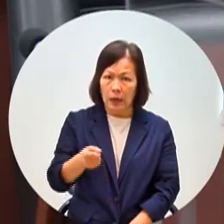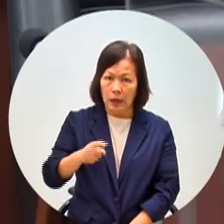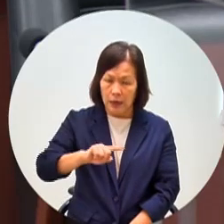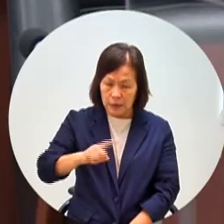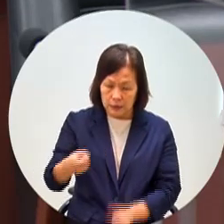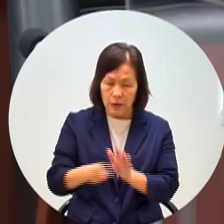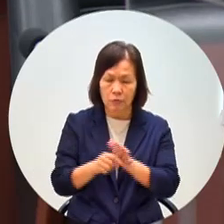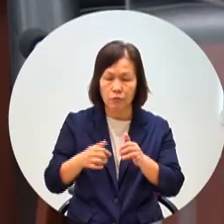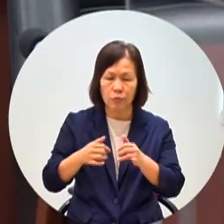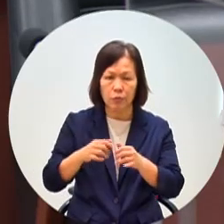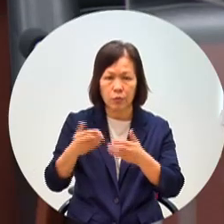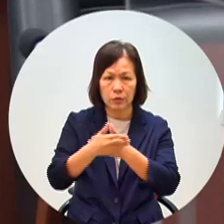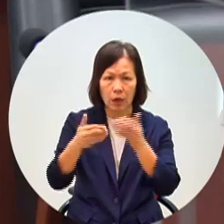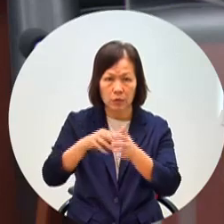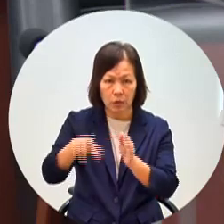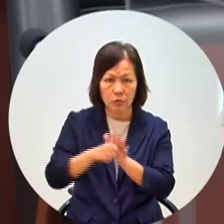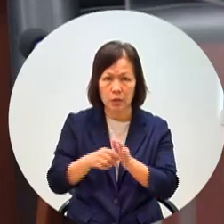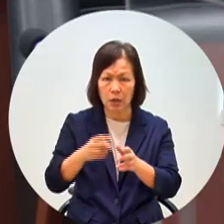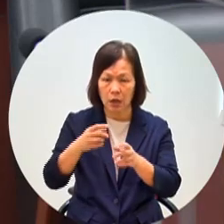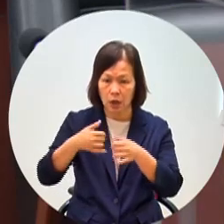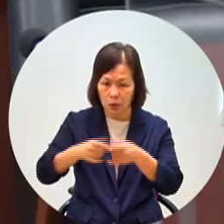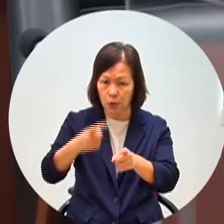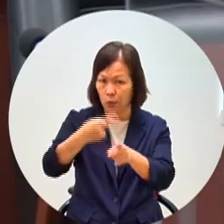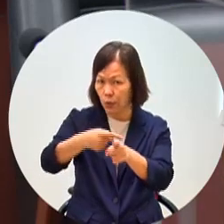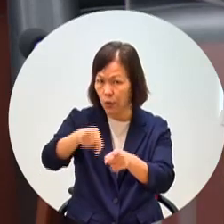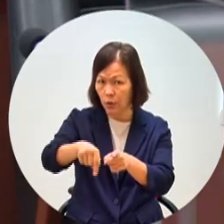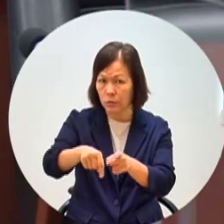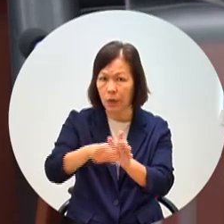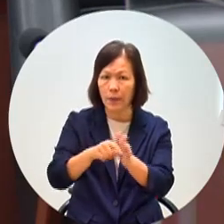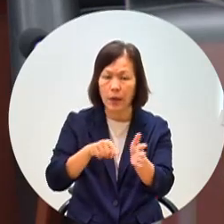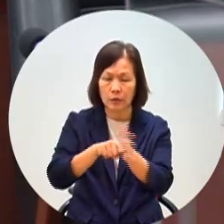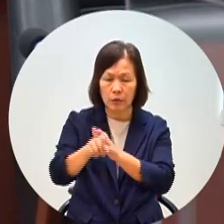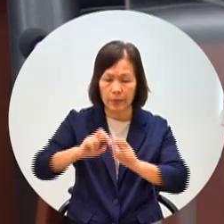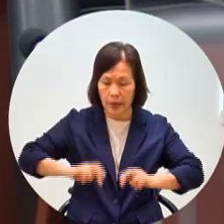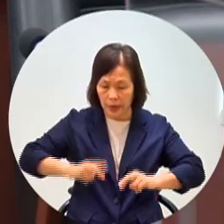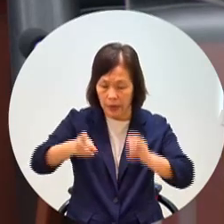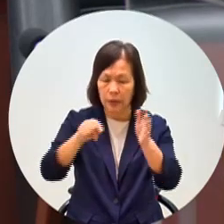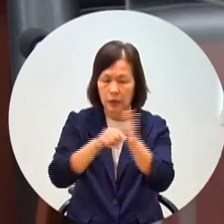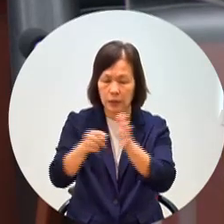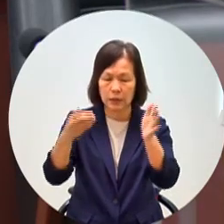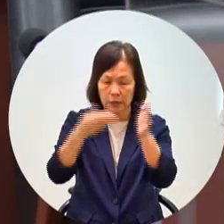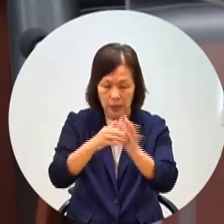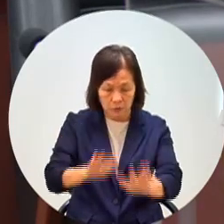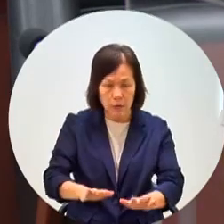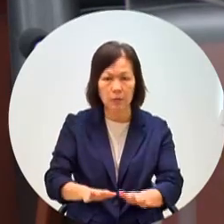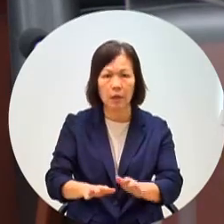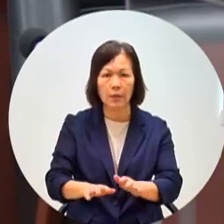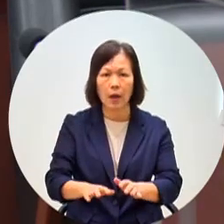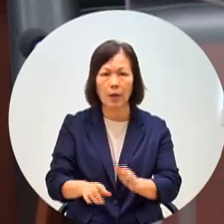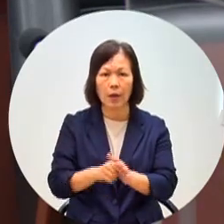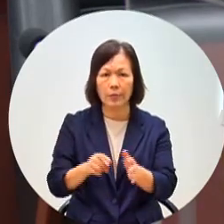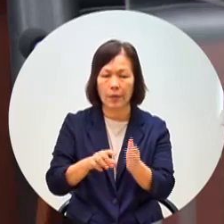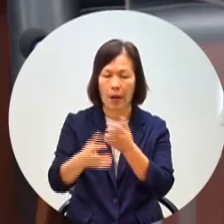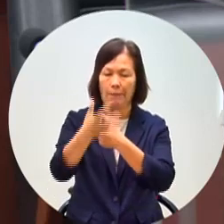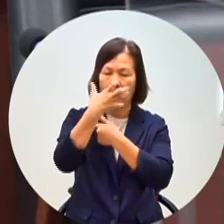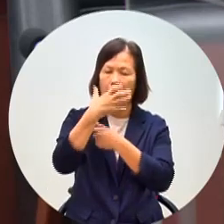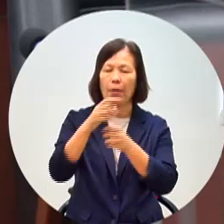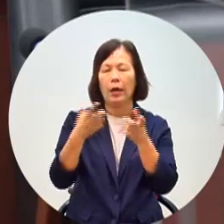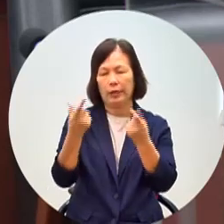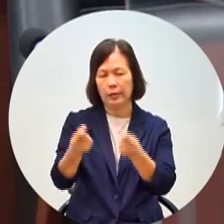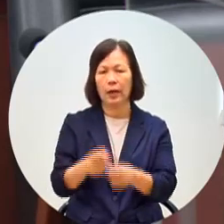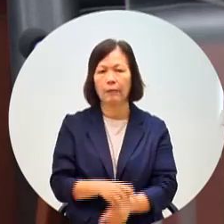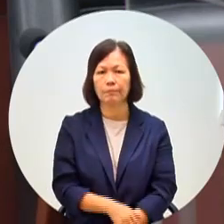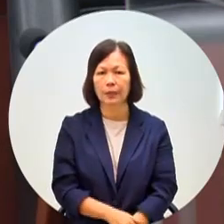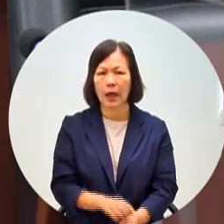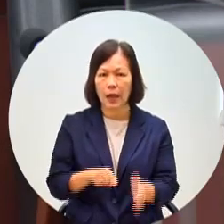局，这个路口从你们改善到现在，我都从三院被骂到现在，到